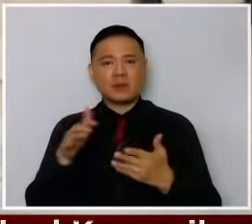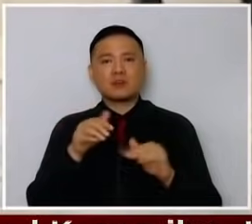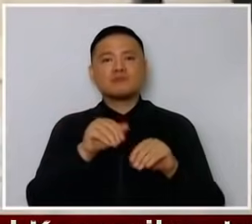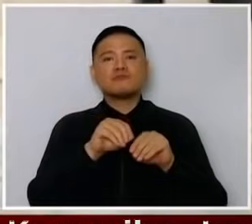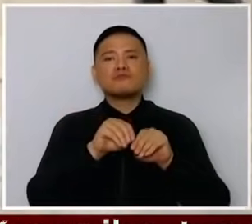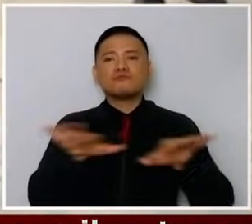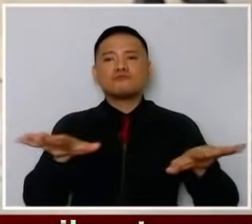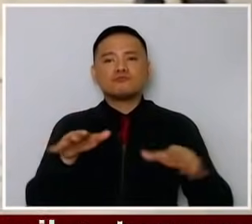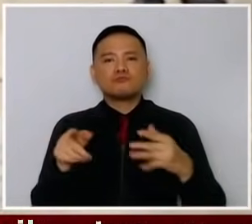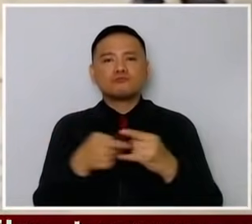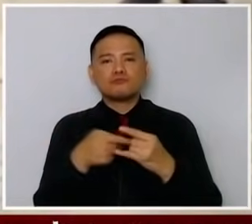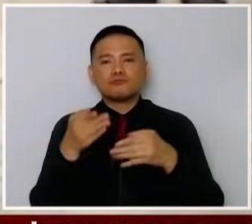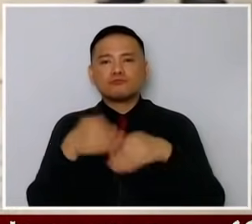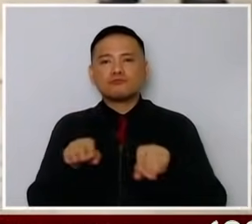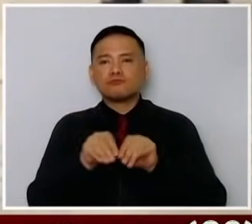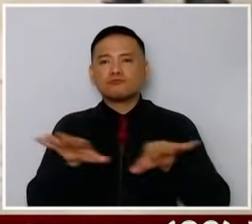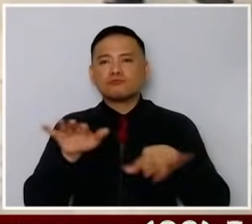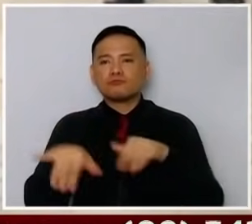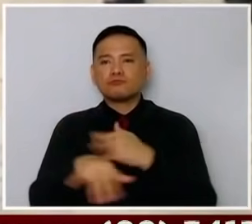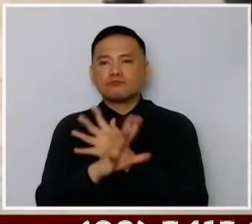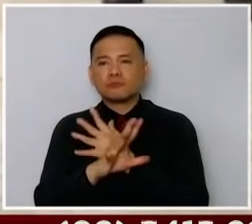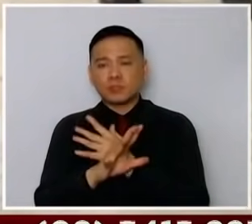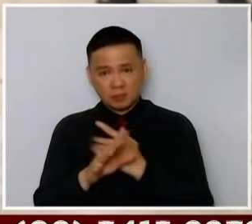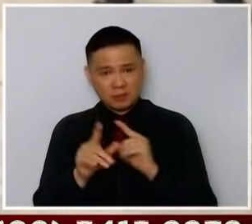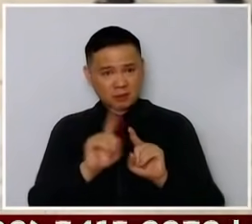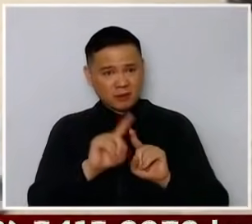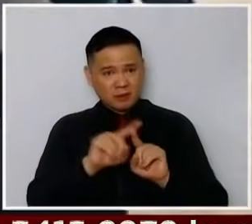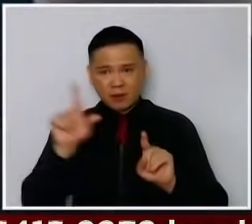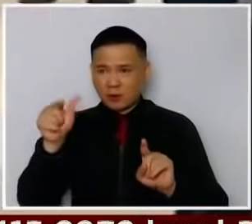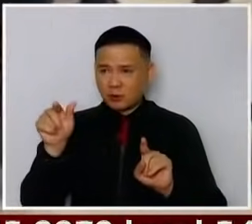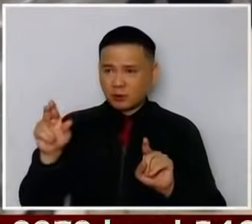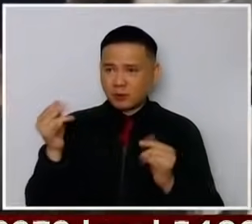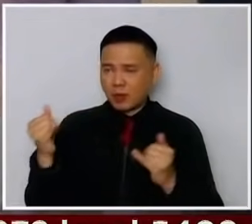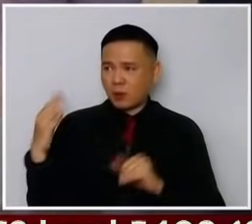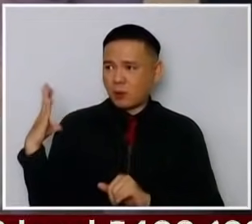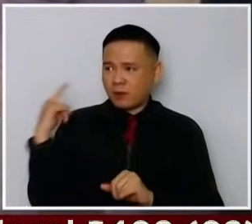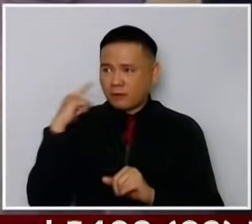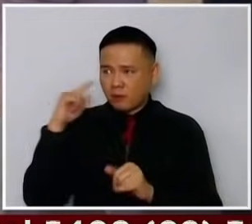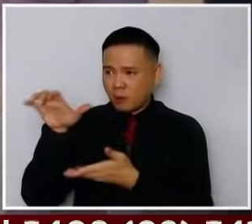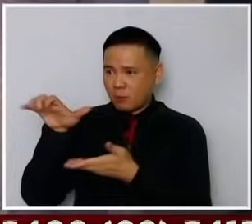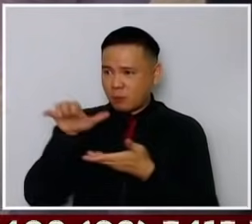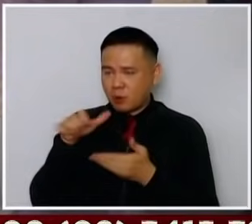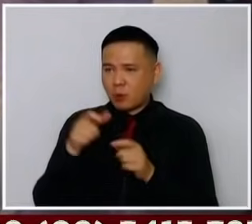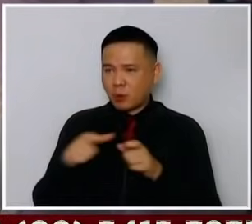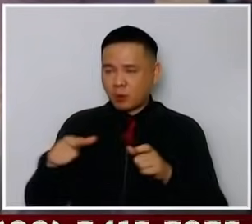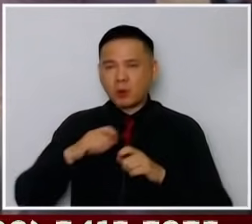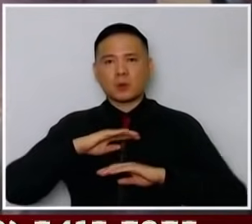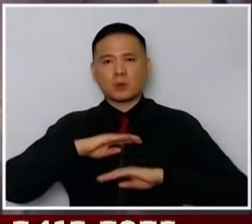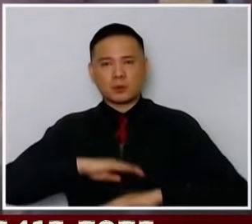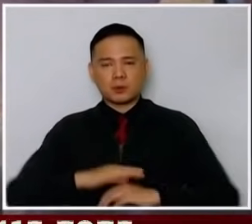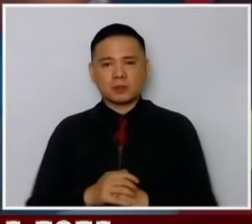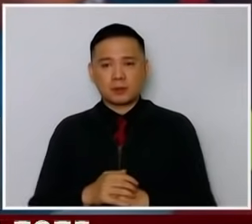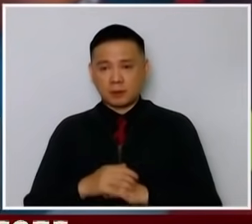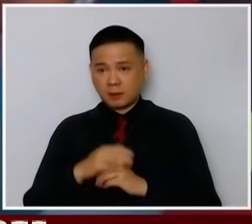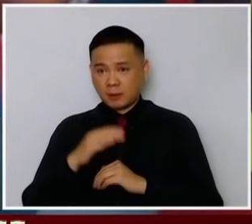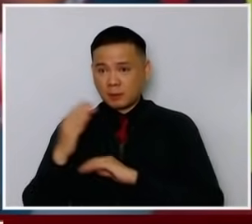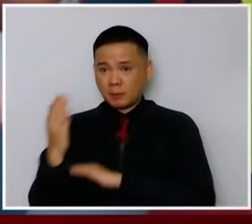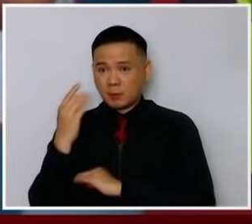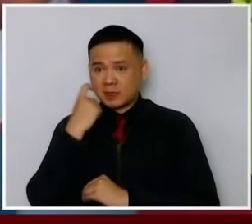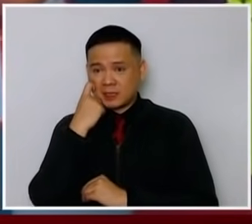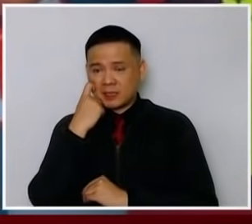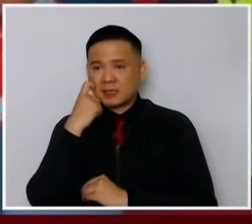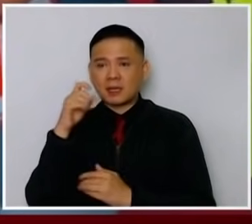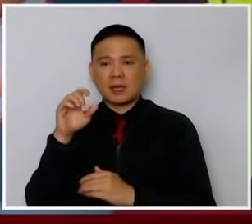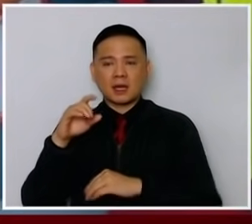Region, lalo't ilan sa mga lugar ang naghihintay ng dagdag na supply ng bakuna. Dumating na rin kaninang umaga sa Tacloban Airport ang